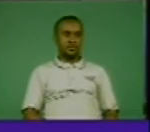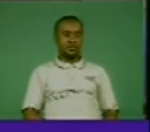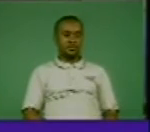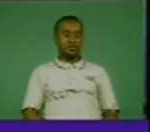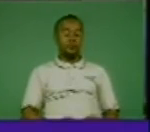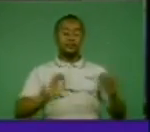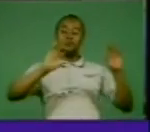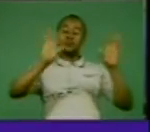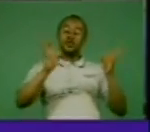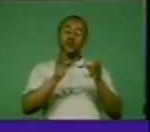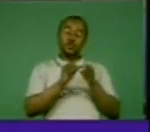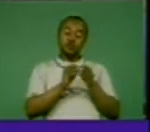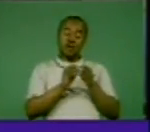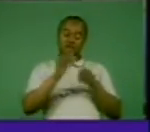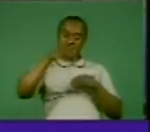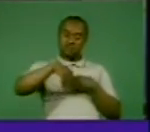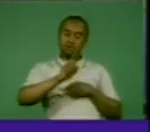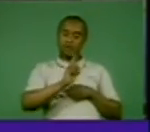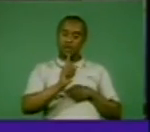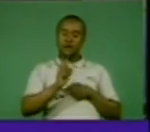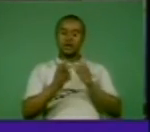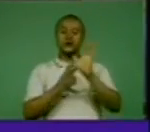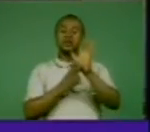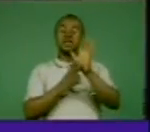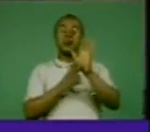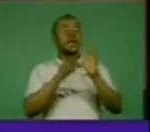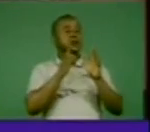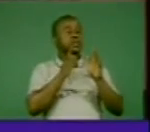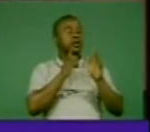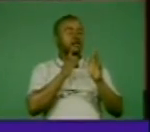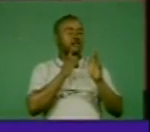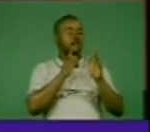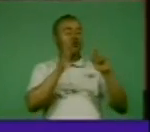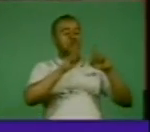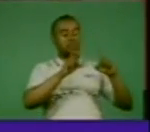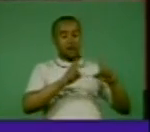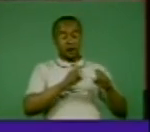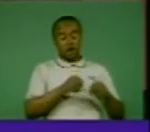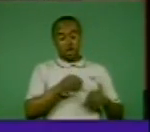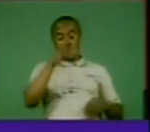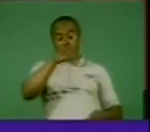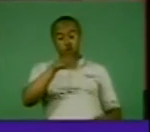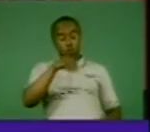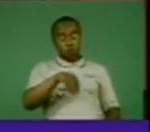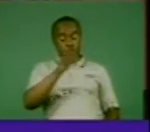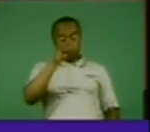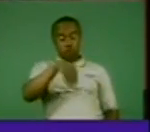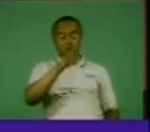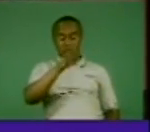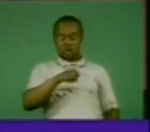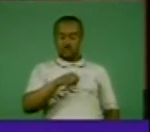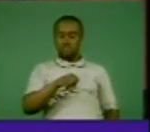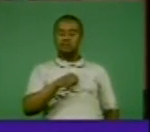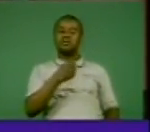Jumla ya kura za hapana zilikuwa ni kura 7 kwenye kila ibara. Kura za ndio kwenye kila ibara zilikuwa